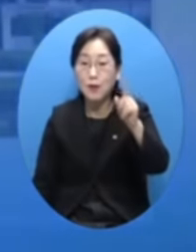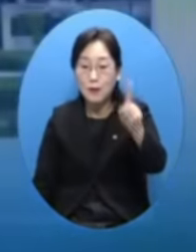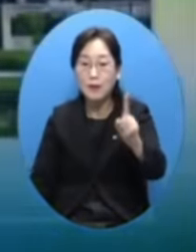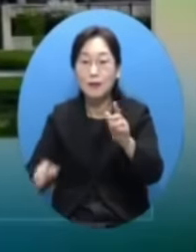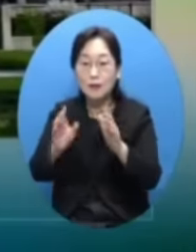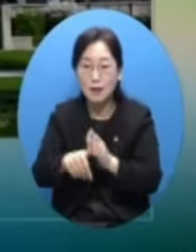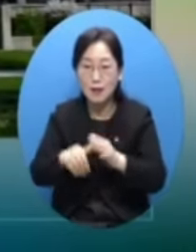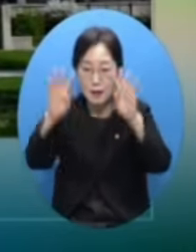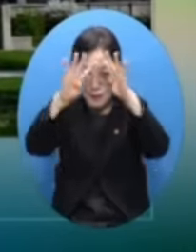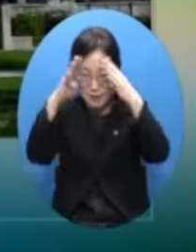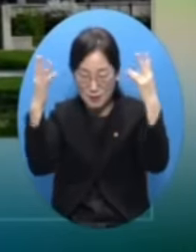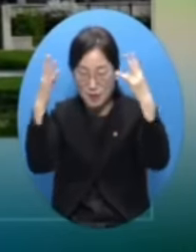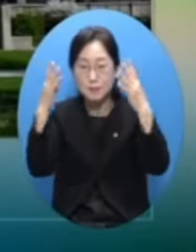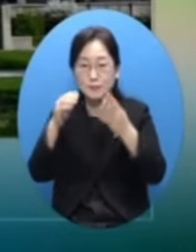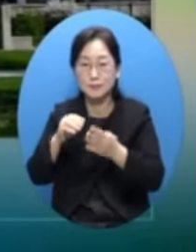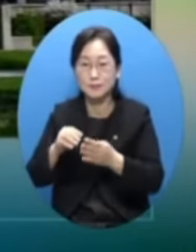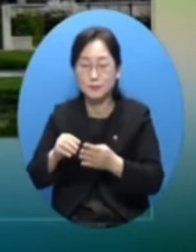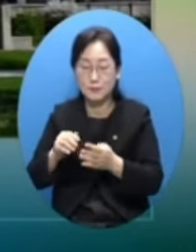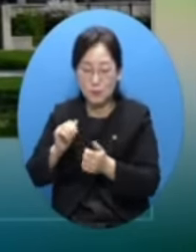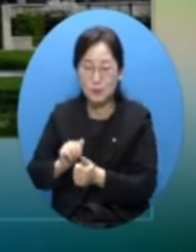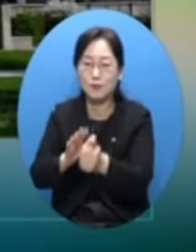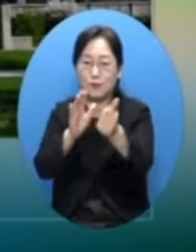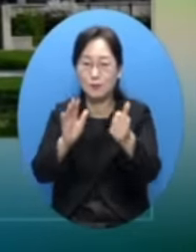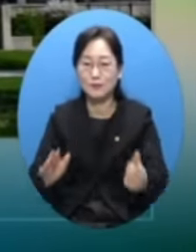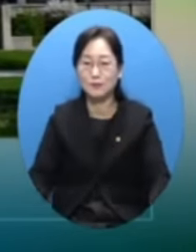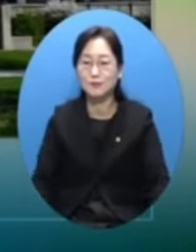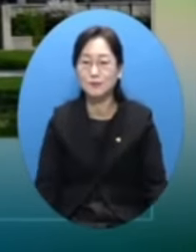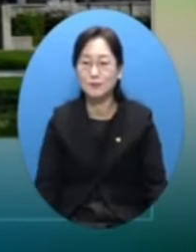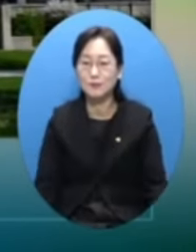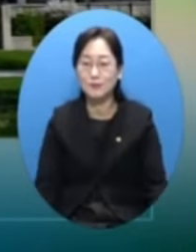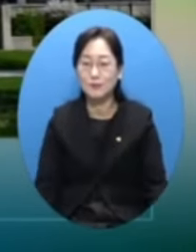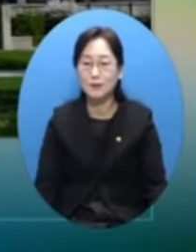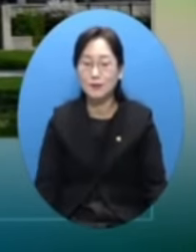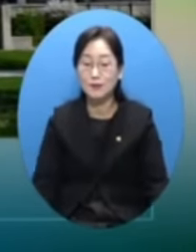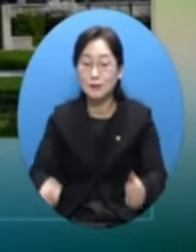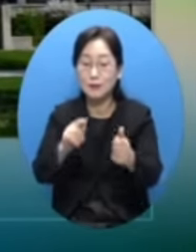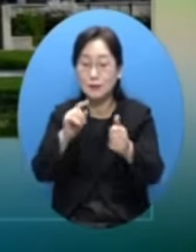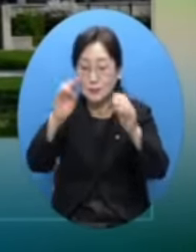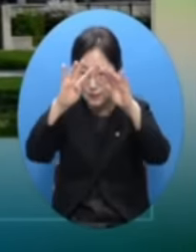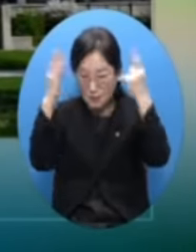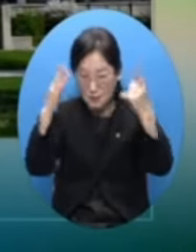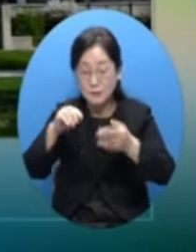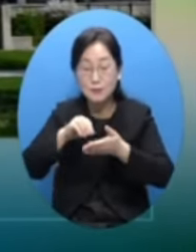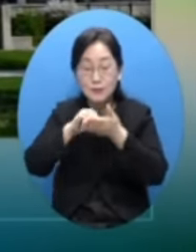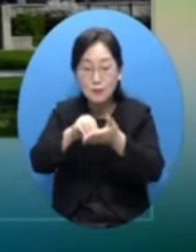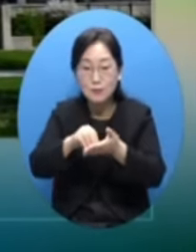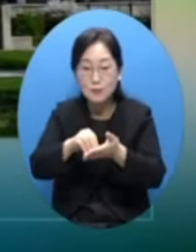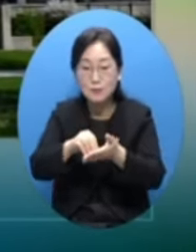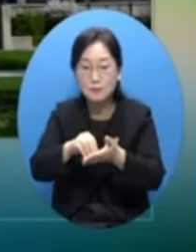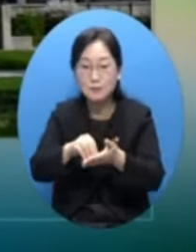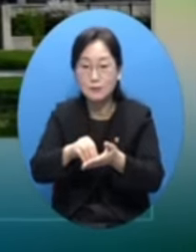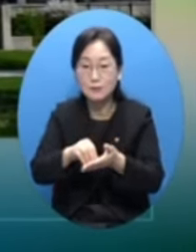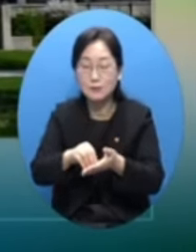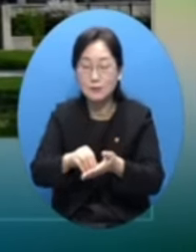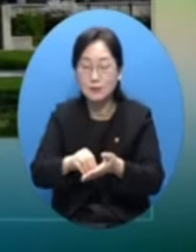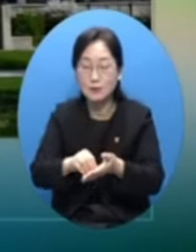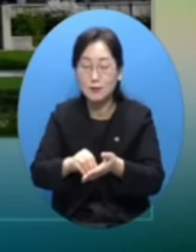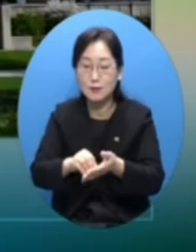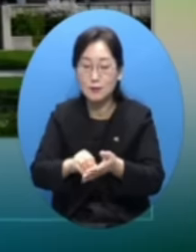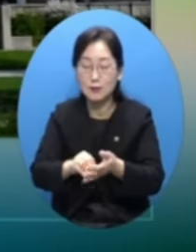에르프루트 대학으로 아들을 유학을 보냅니다. 근데 이 대학에 가서 이 마르틴